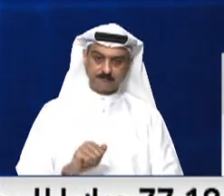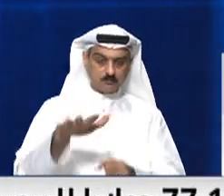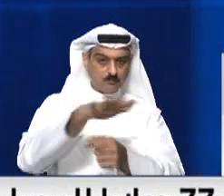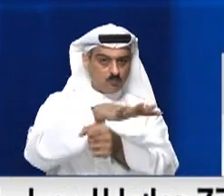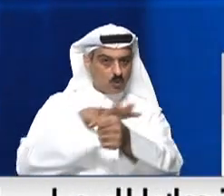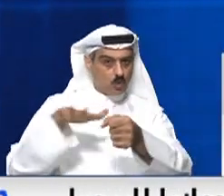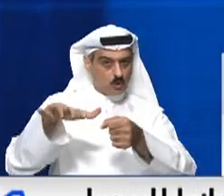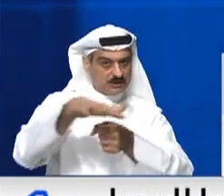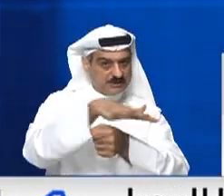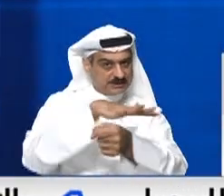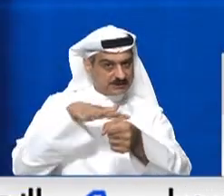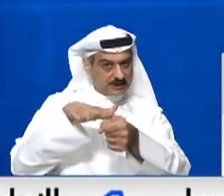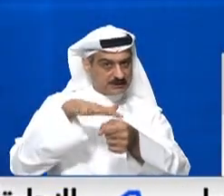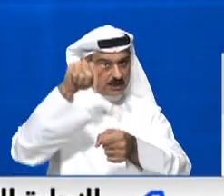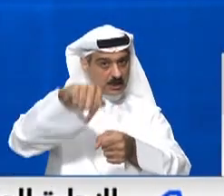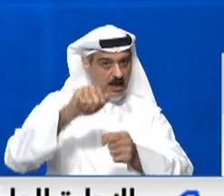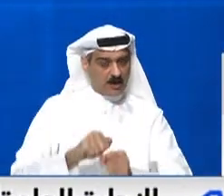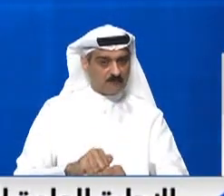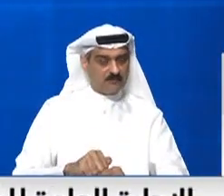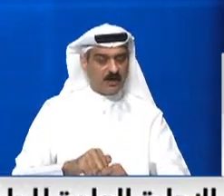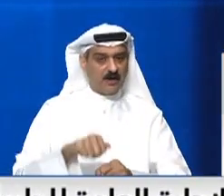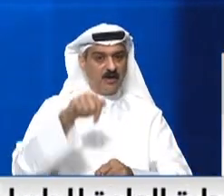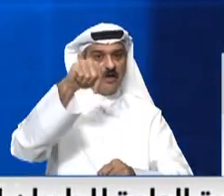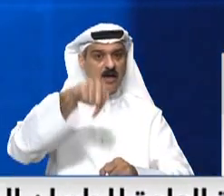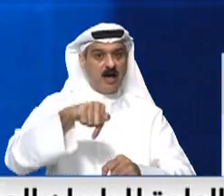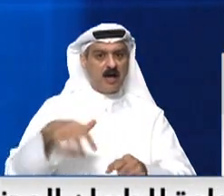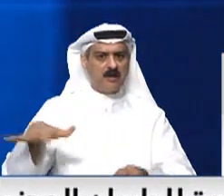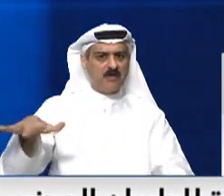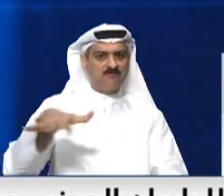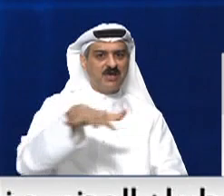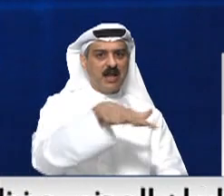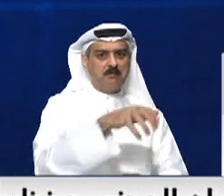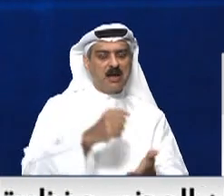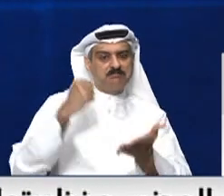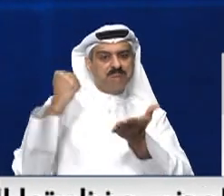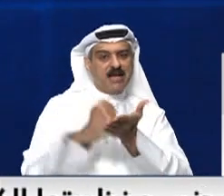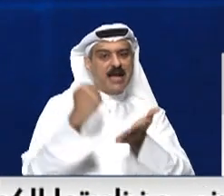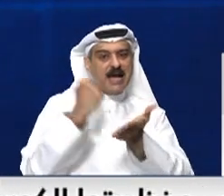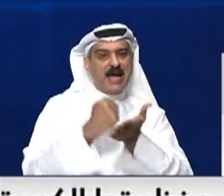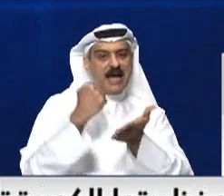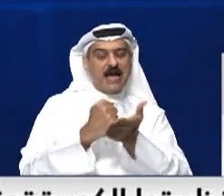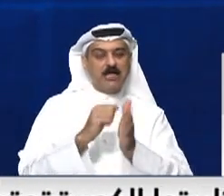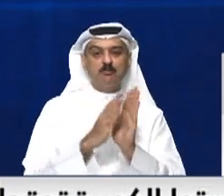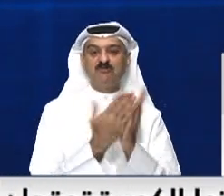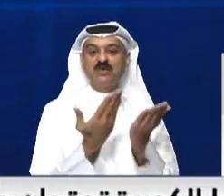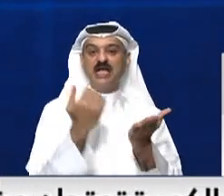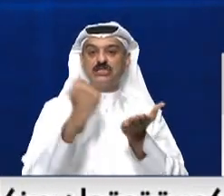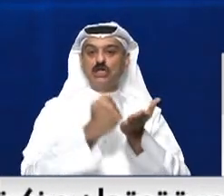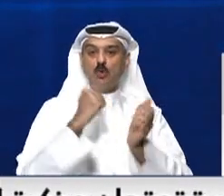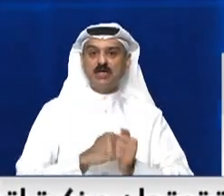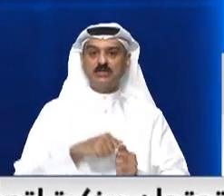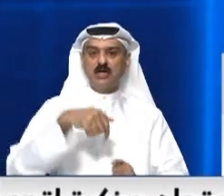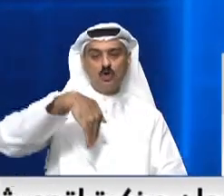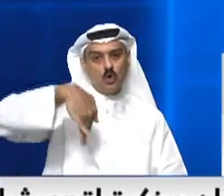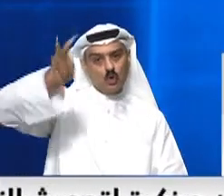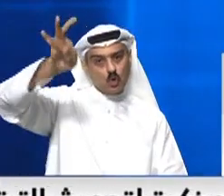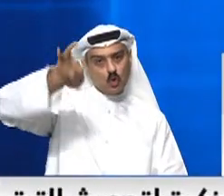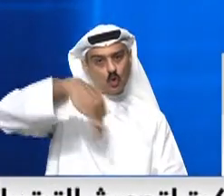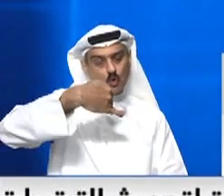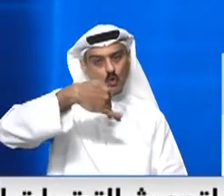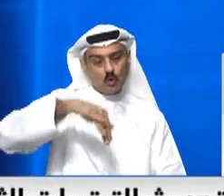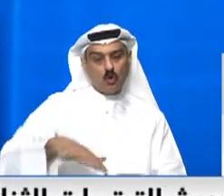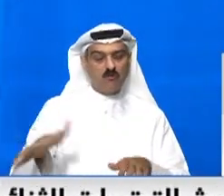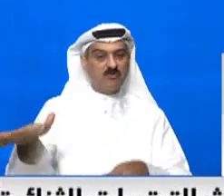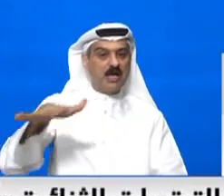أم المرادم تعد المنفذ البحري الخاص بختم جوازات المسافرين وتوثيق دخول وخروج القطع